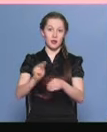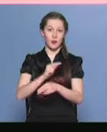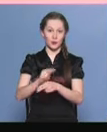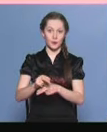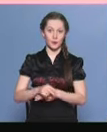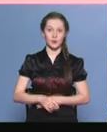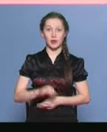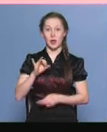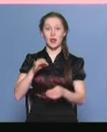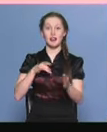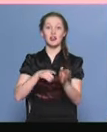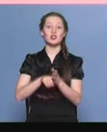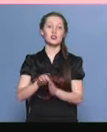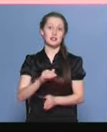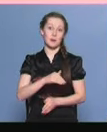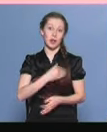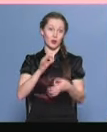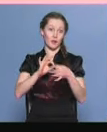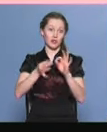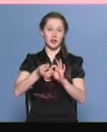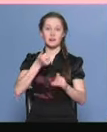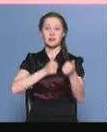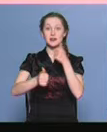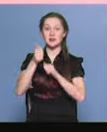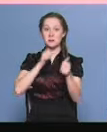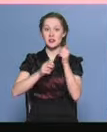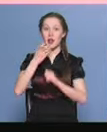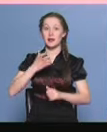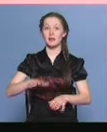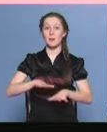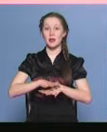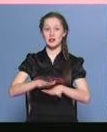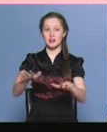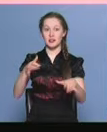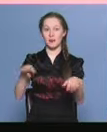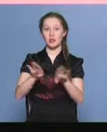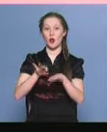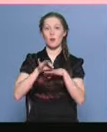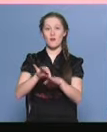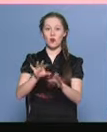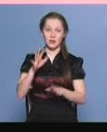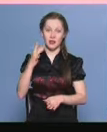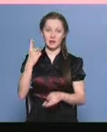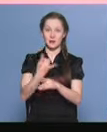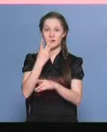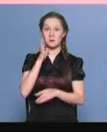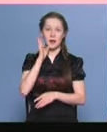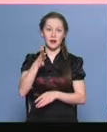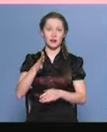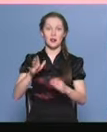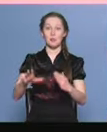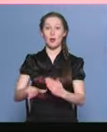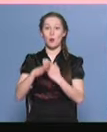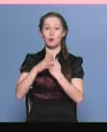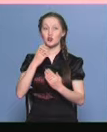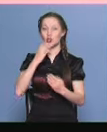Ижевске начались температурные испытания теплосистем. Такая диагностика проводится один раз в 5 лет. При помощи высокой температуры компании